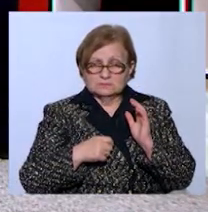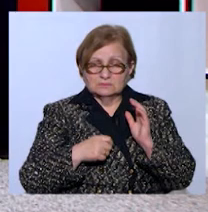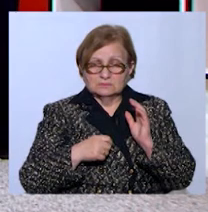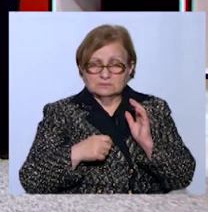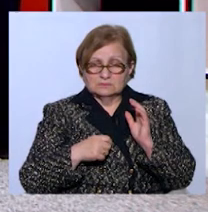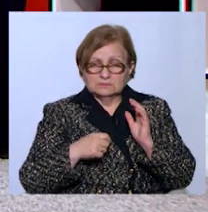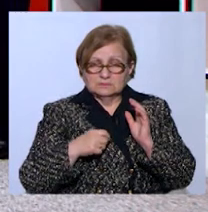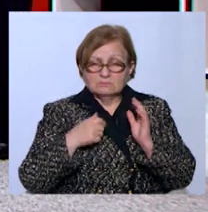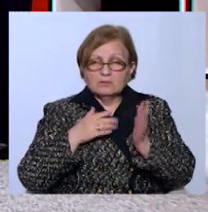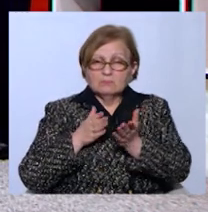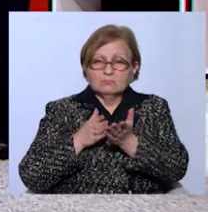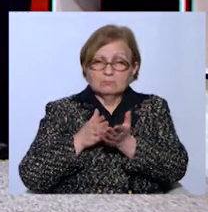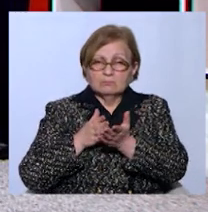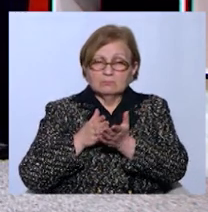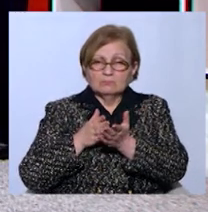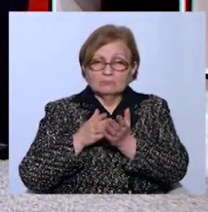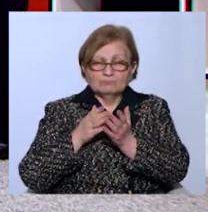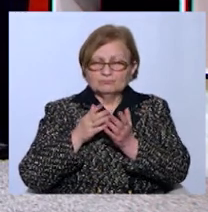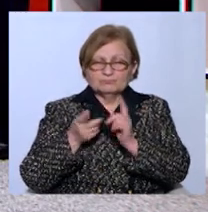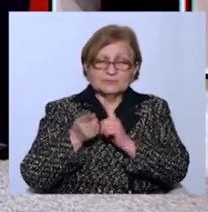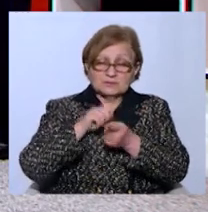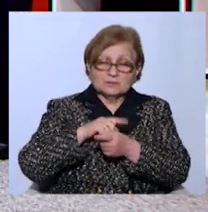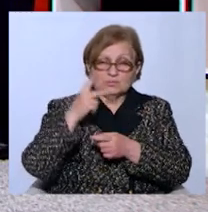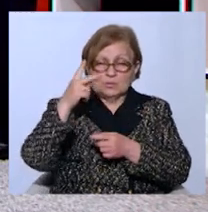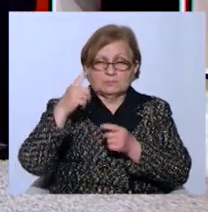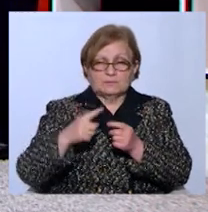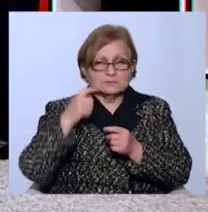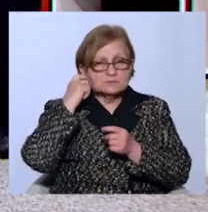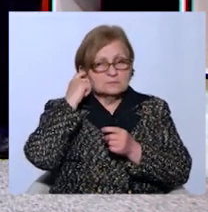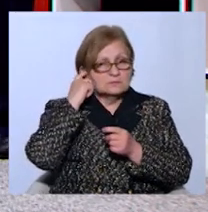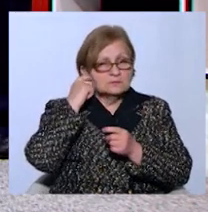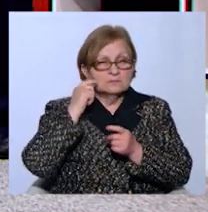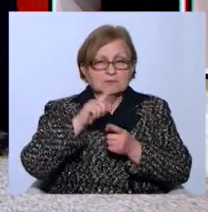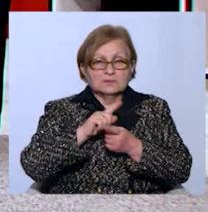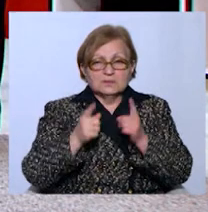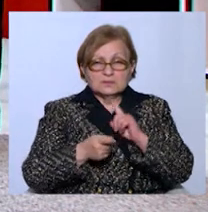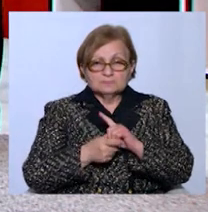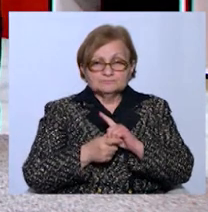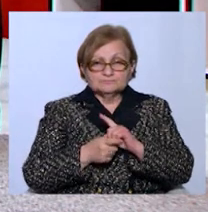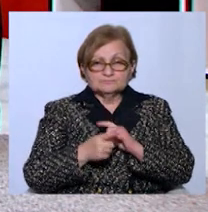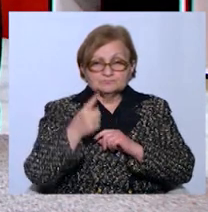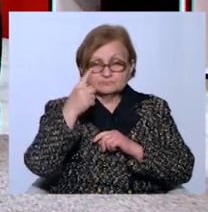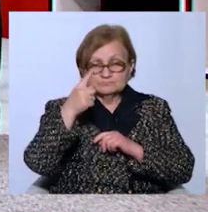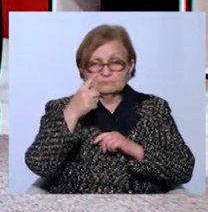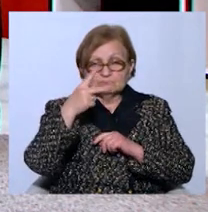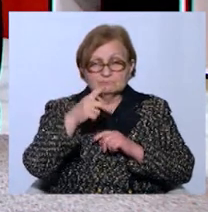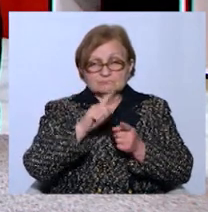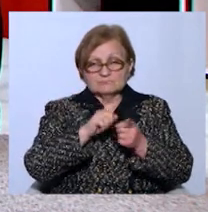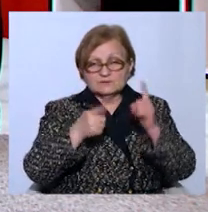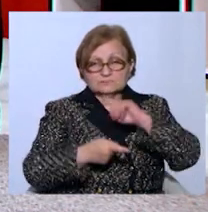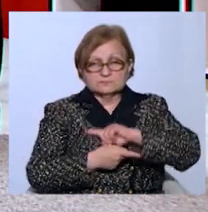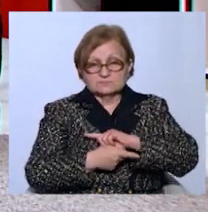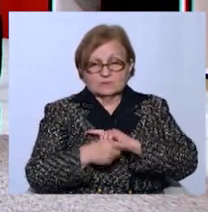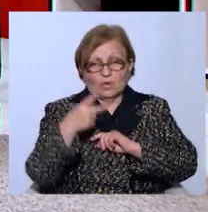1/2-ზე და მივდივარ სადამდე, გამრავლებული 2/1-ზე. 1/2-ი შებრუნებული არის 1/2-ის შებრუნებული